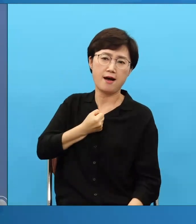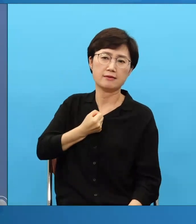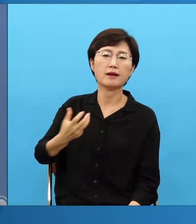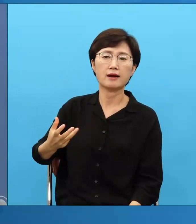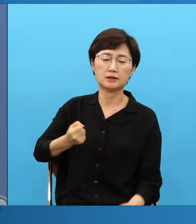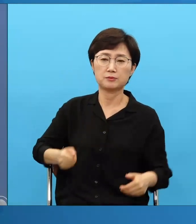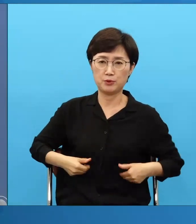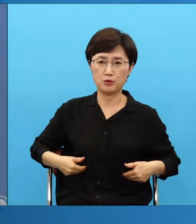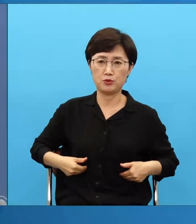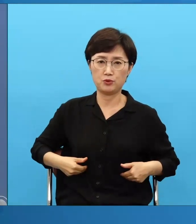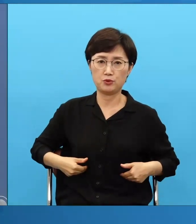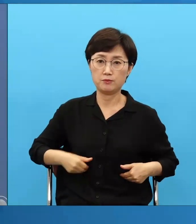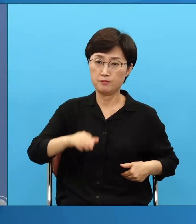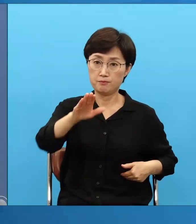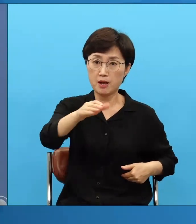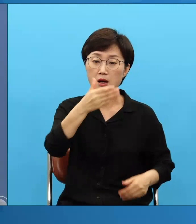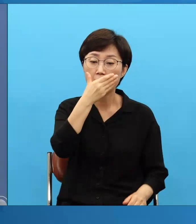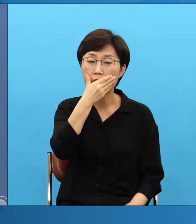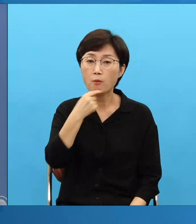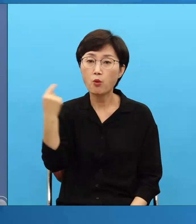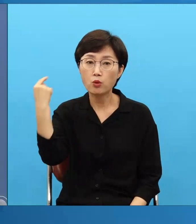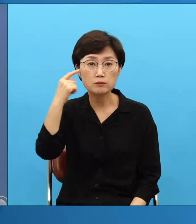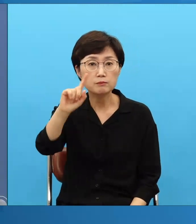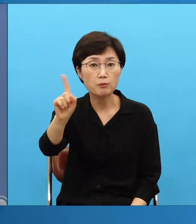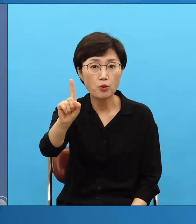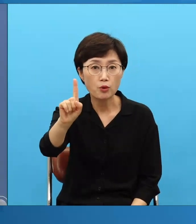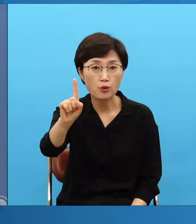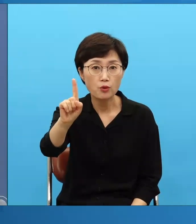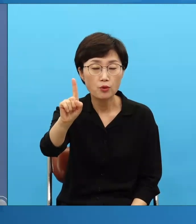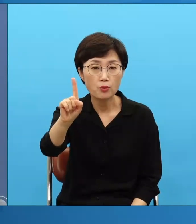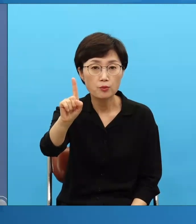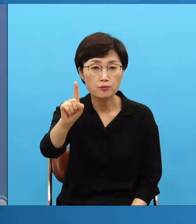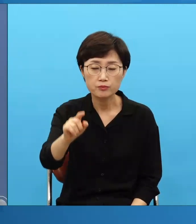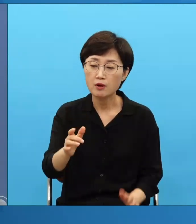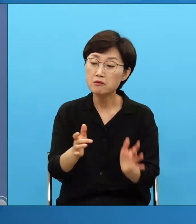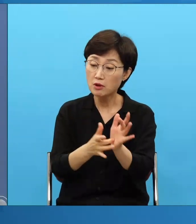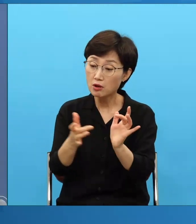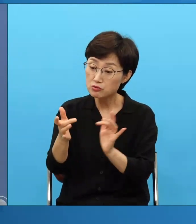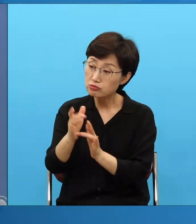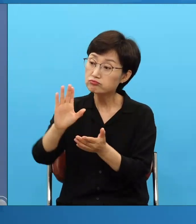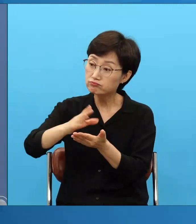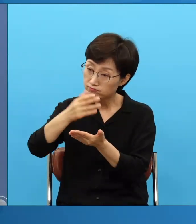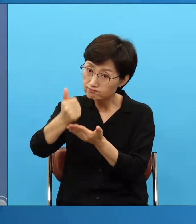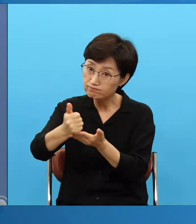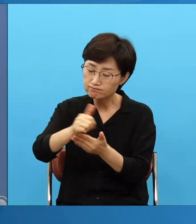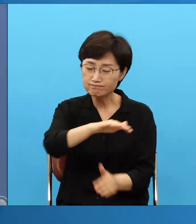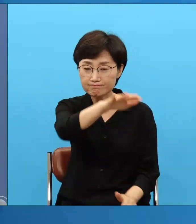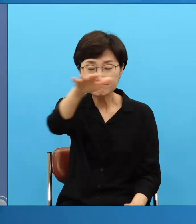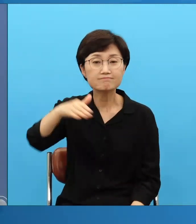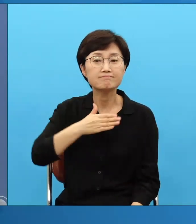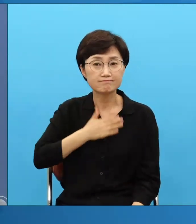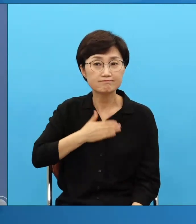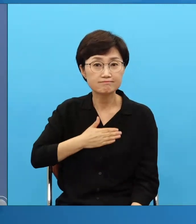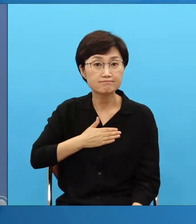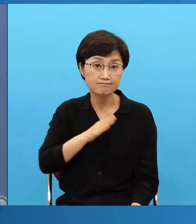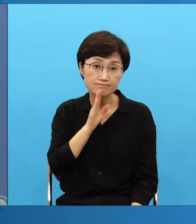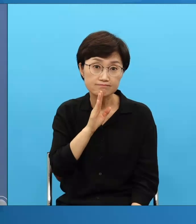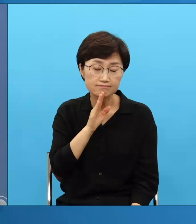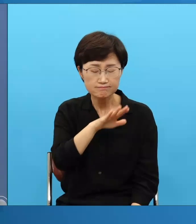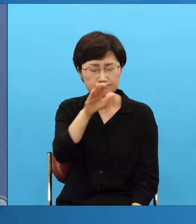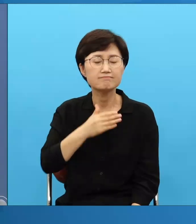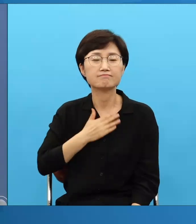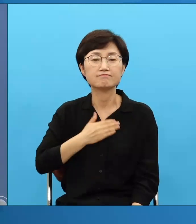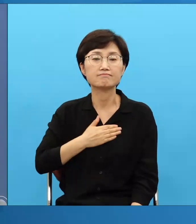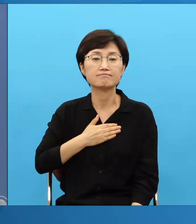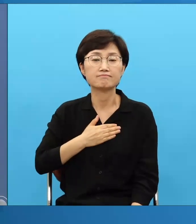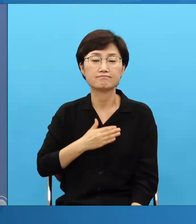뭐냐 이렇게 하면요. Now, when you ask, what is the gospel? 뭐 예수와 그리스도다 다 아는 거예요. And you say that Jesus is Christ, that's something